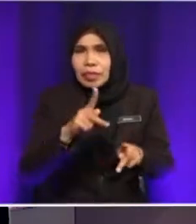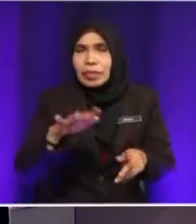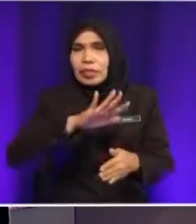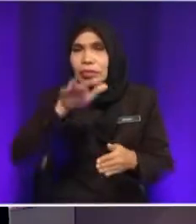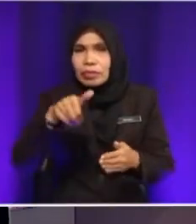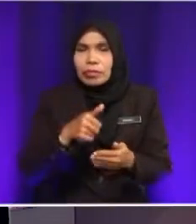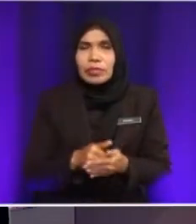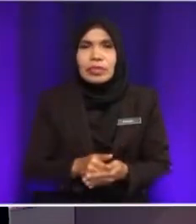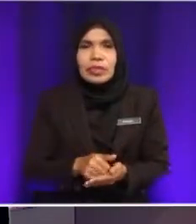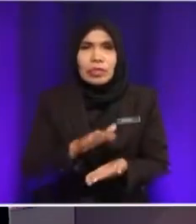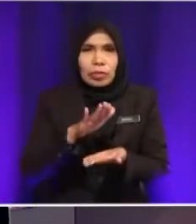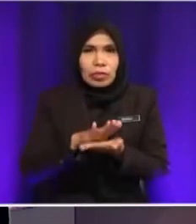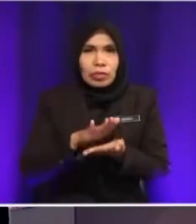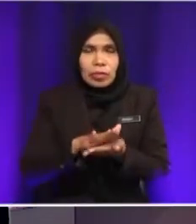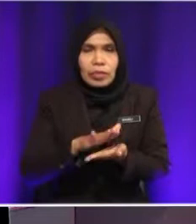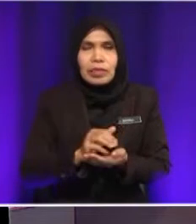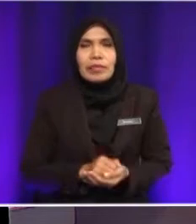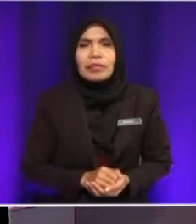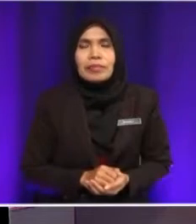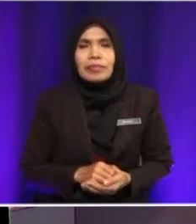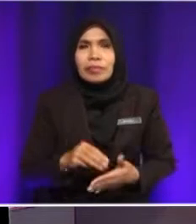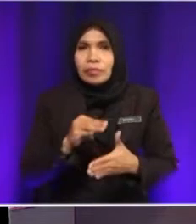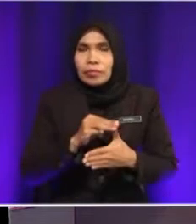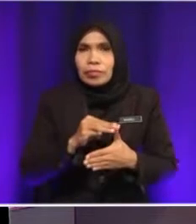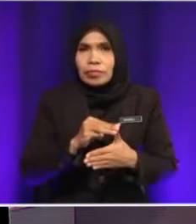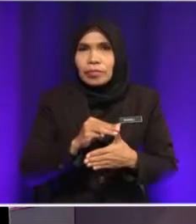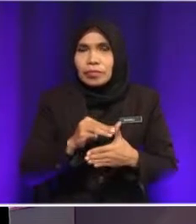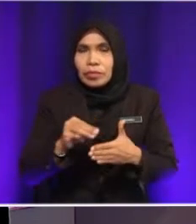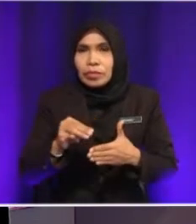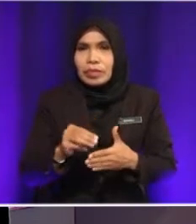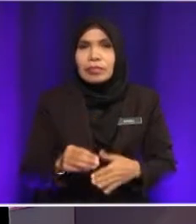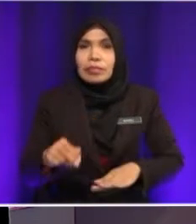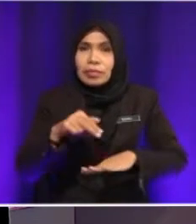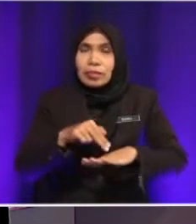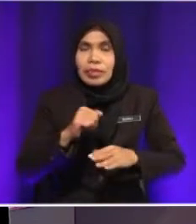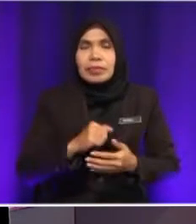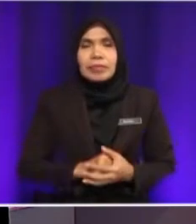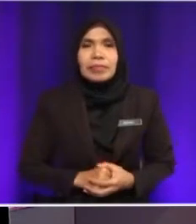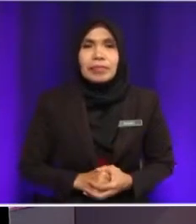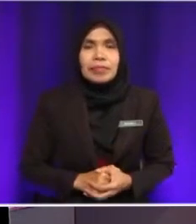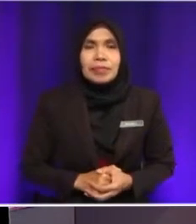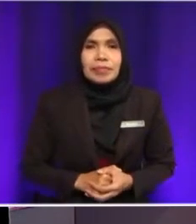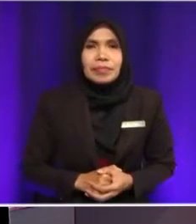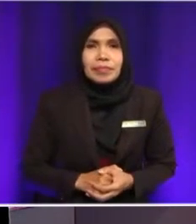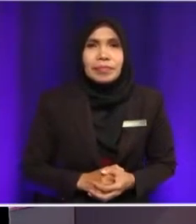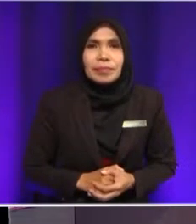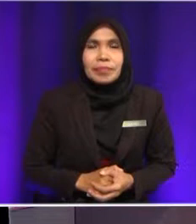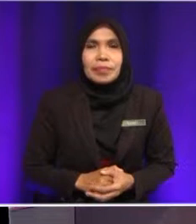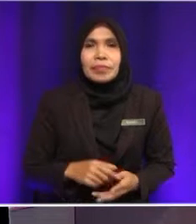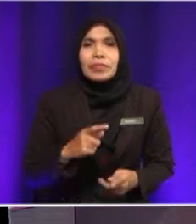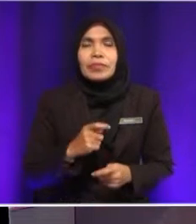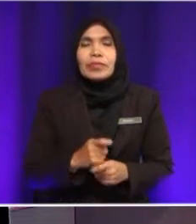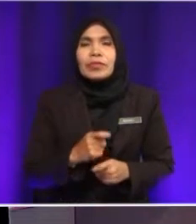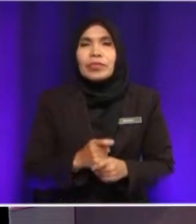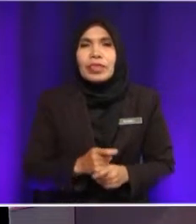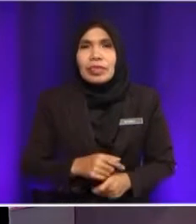semua instrumen kita dan juga panduan plus koran ini yang kita bagi tugas lagi kepada DPR